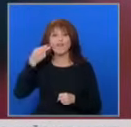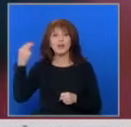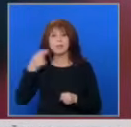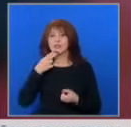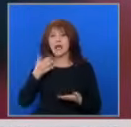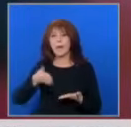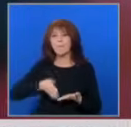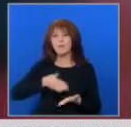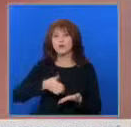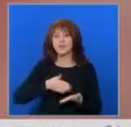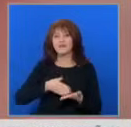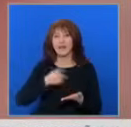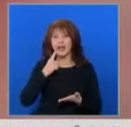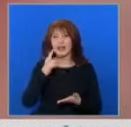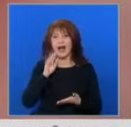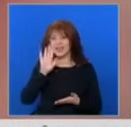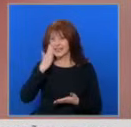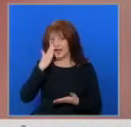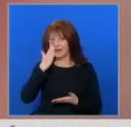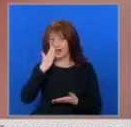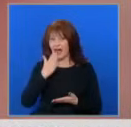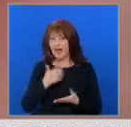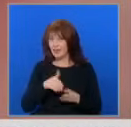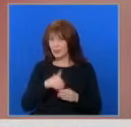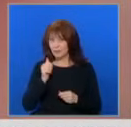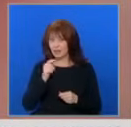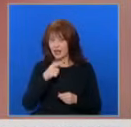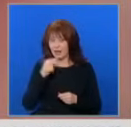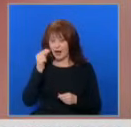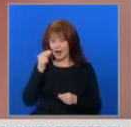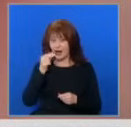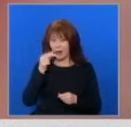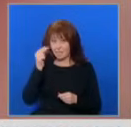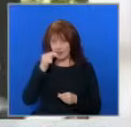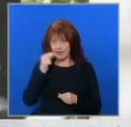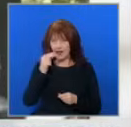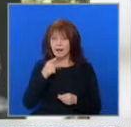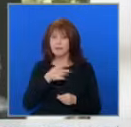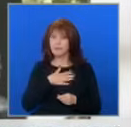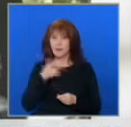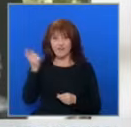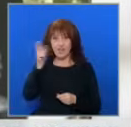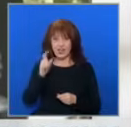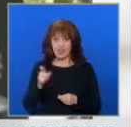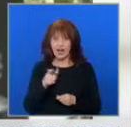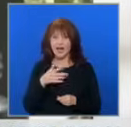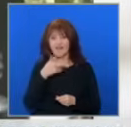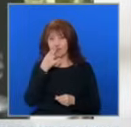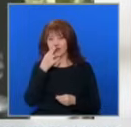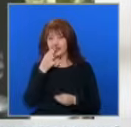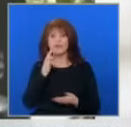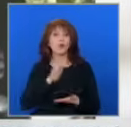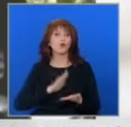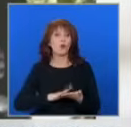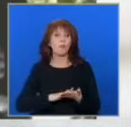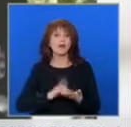почистване на стъкла. След като напусна България, Бизюрев е бил в няколко държави, сред които и Италия. Бил е с фалшиви документи, но не е